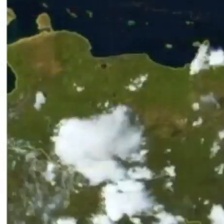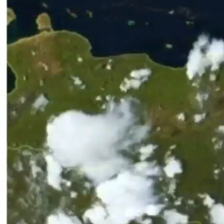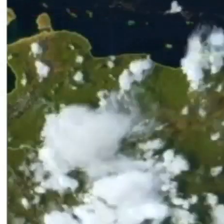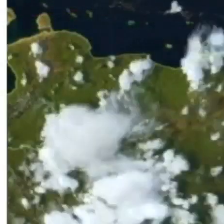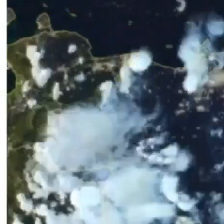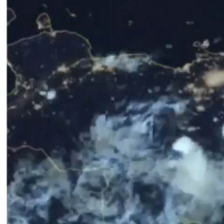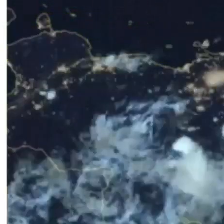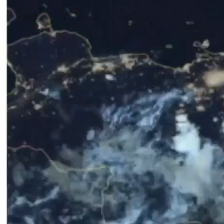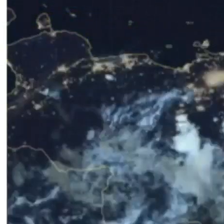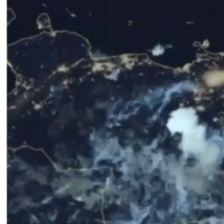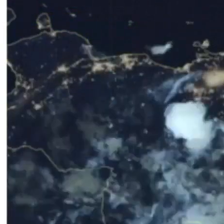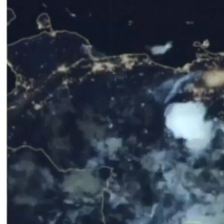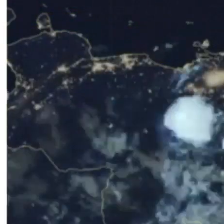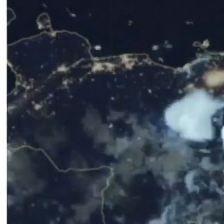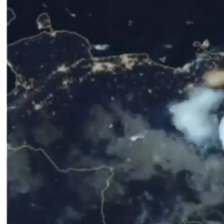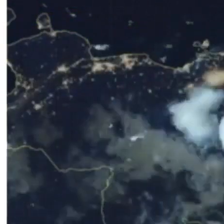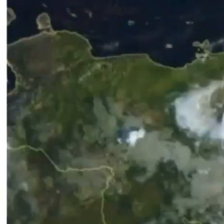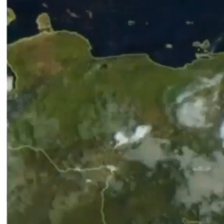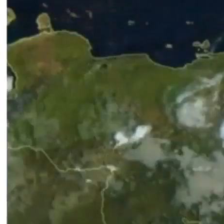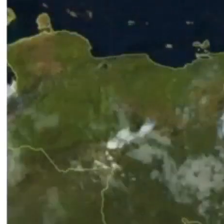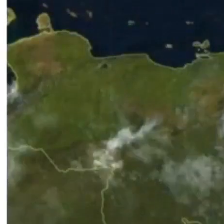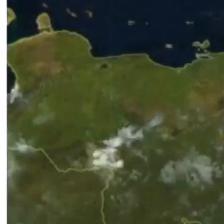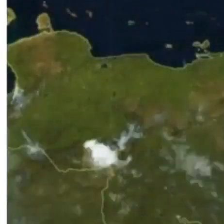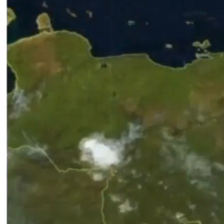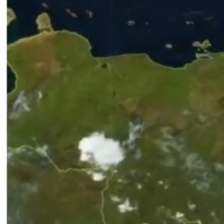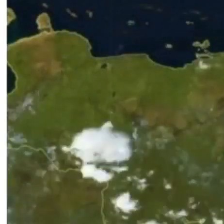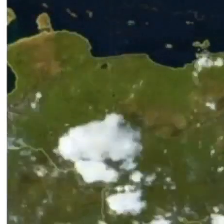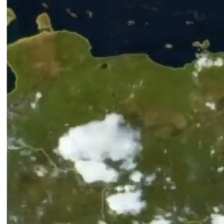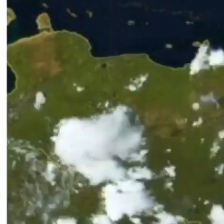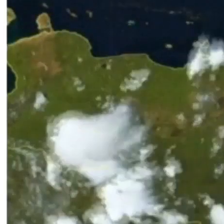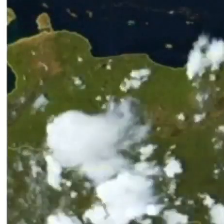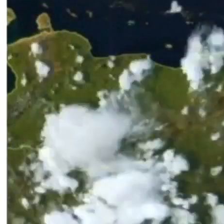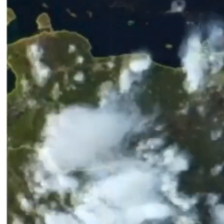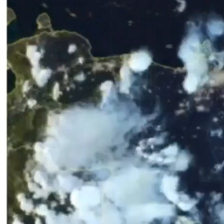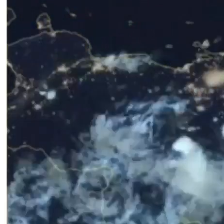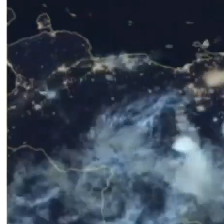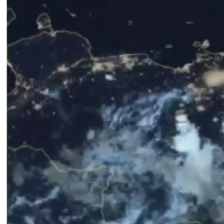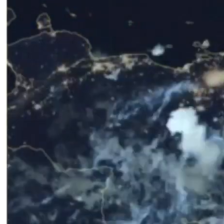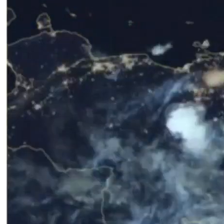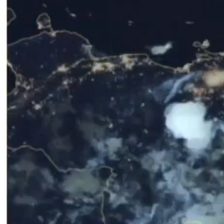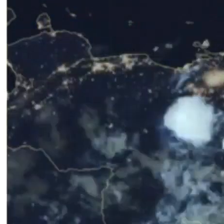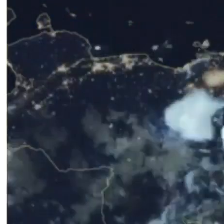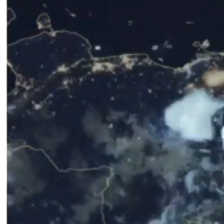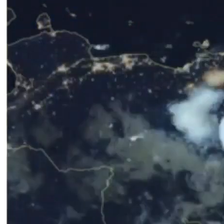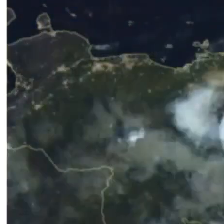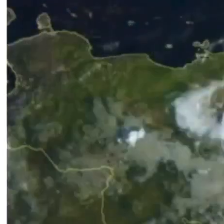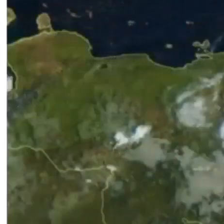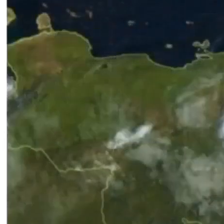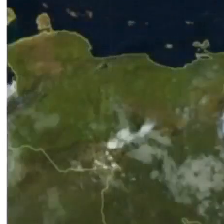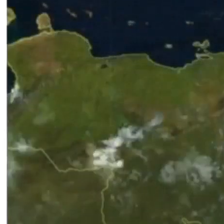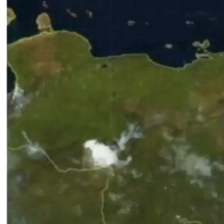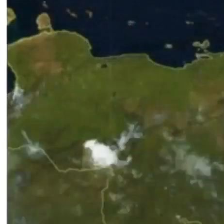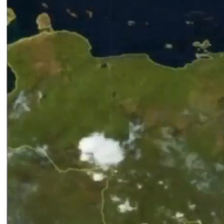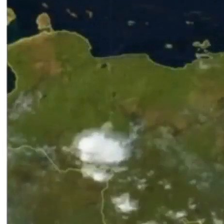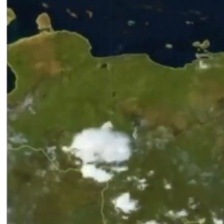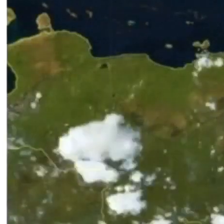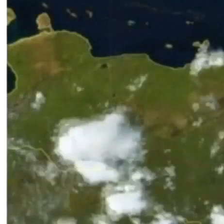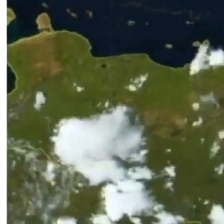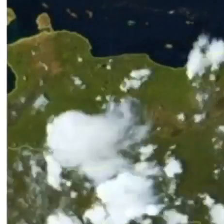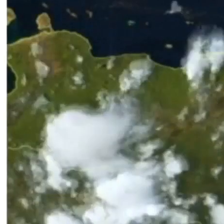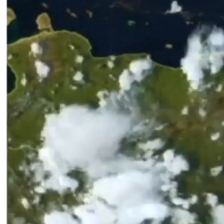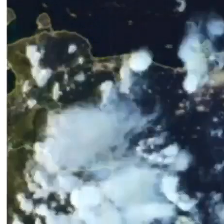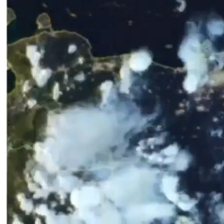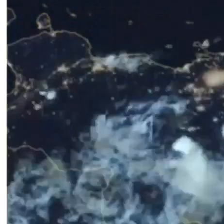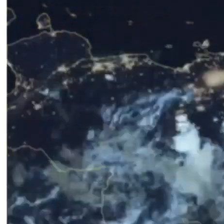en fin de journée demain et plutôt dans la nuit de vendredi à samedi donc on va